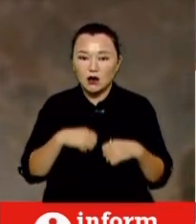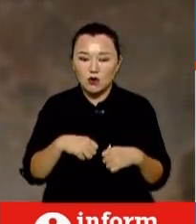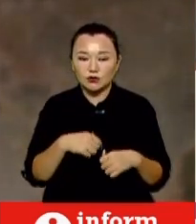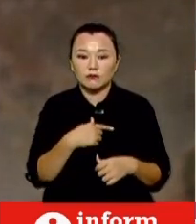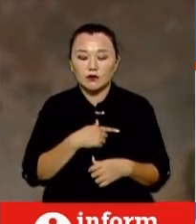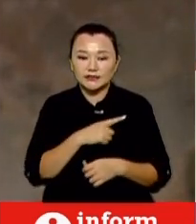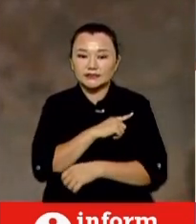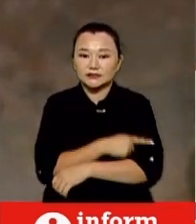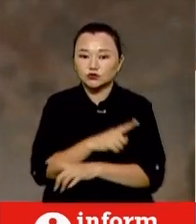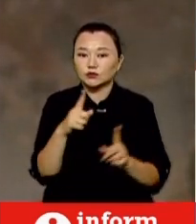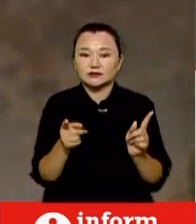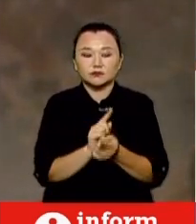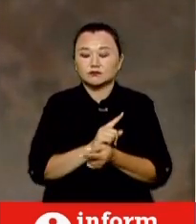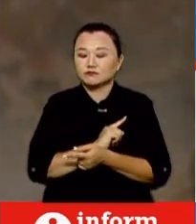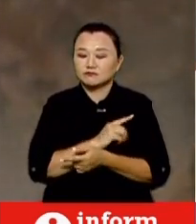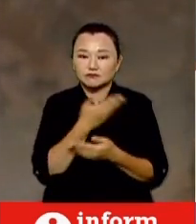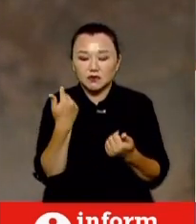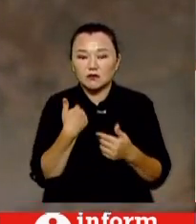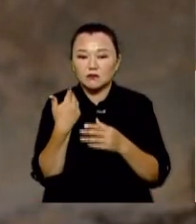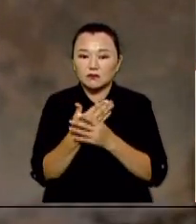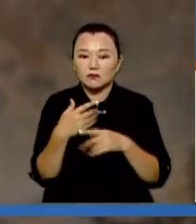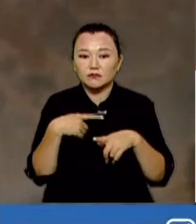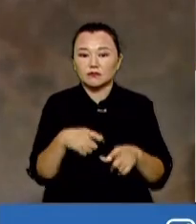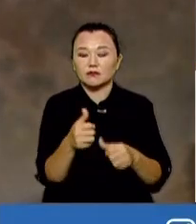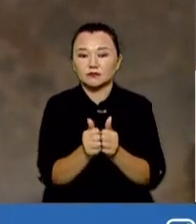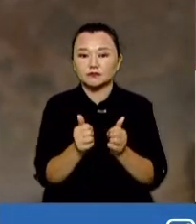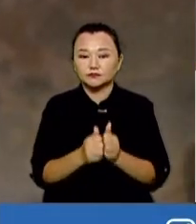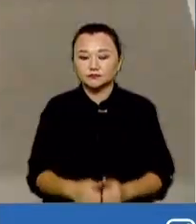не в моих силах что-либо изменить, и побежал помогать соседям.